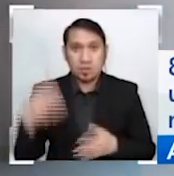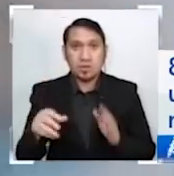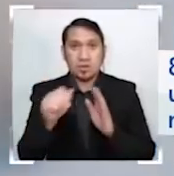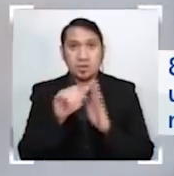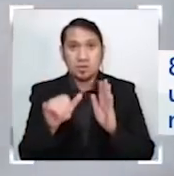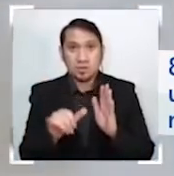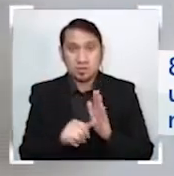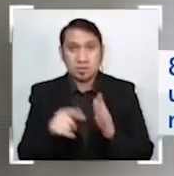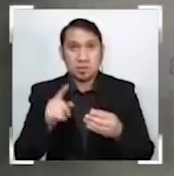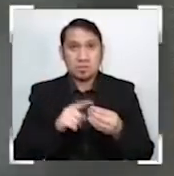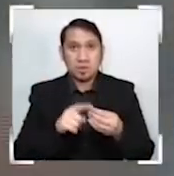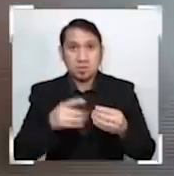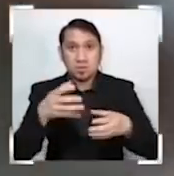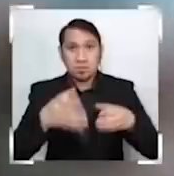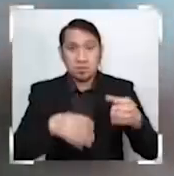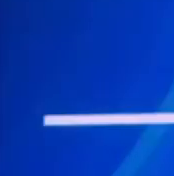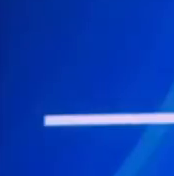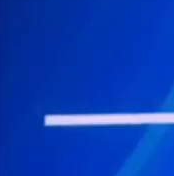ng nakatatanda.